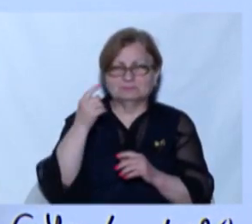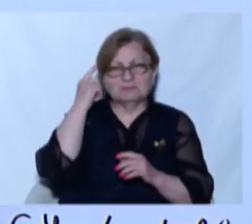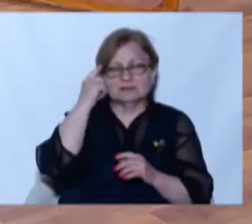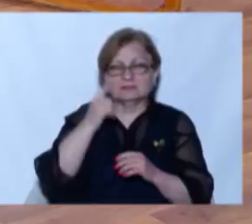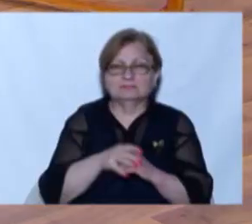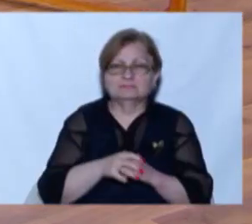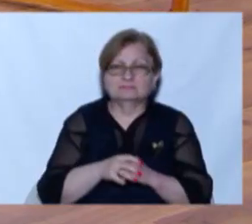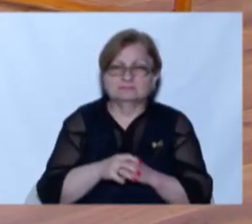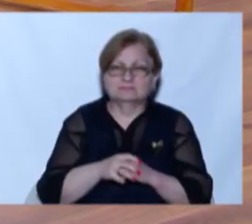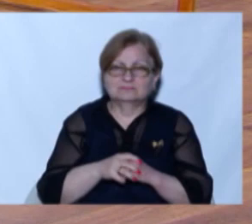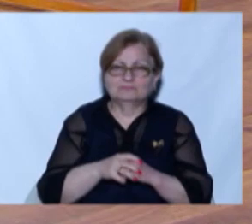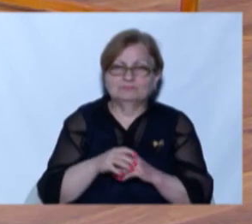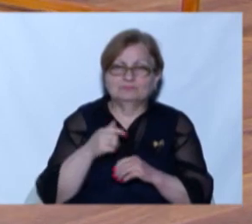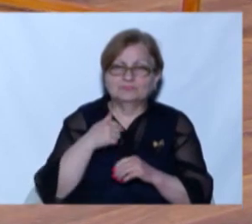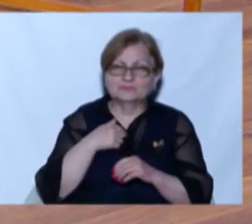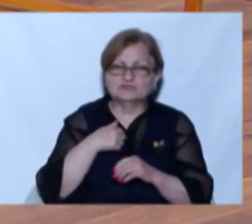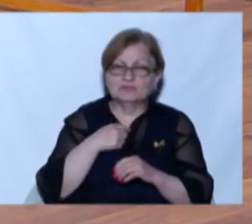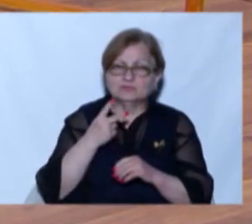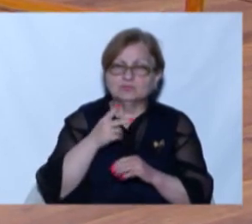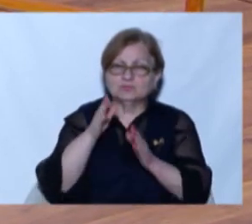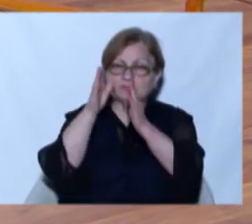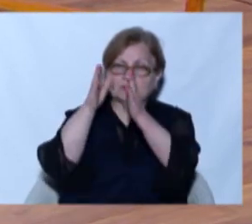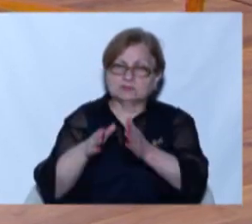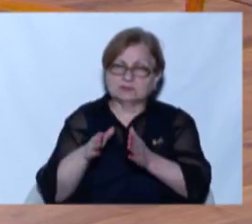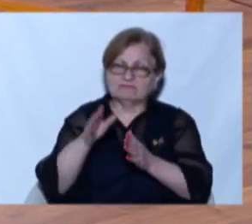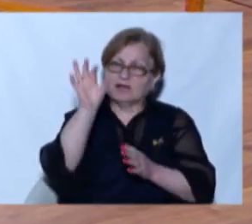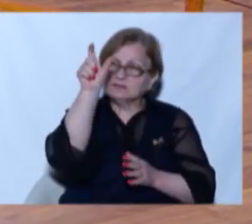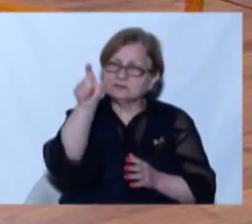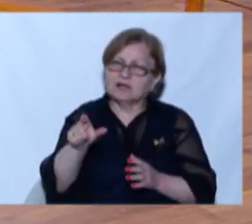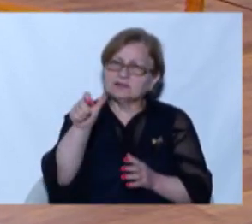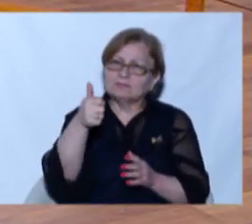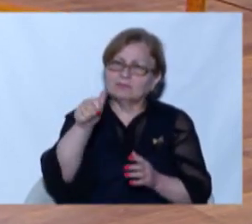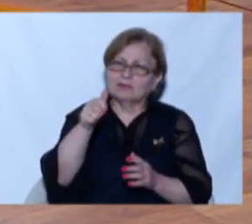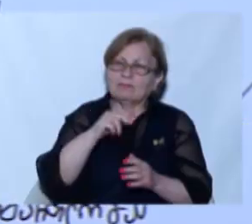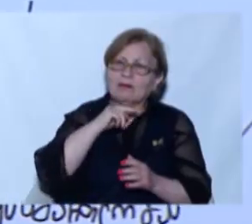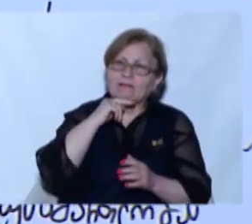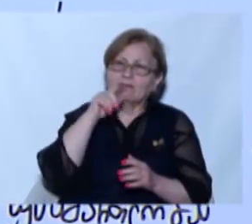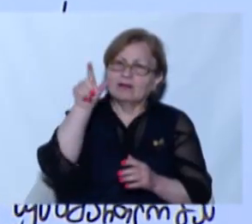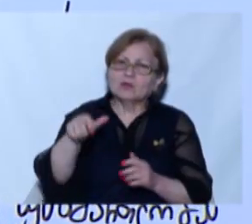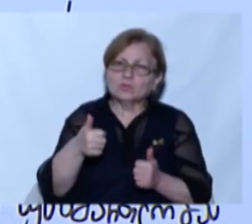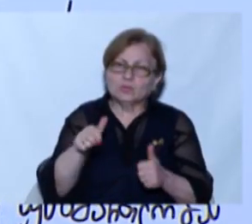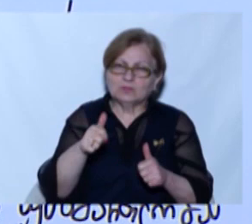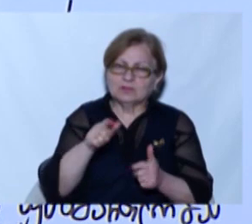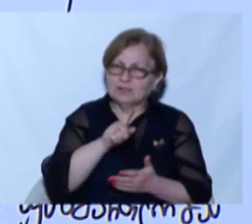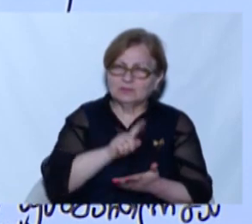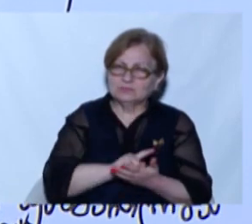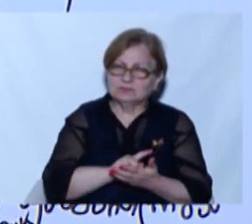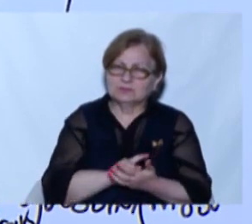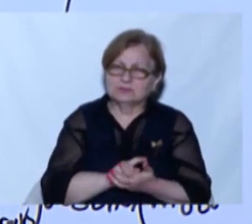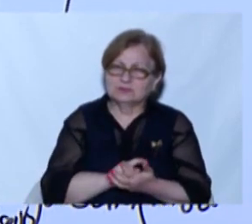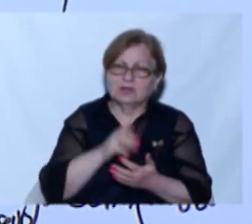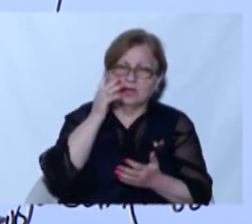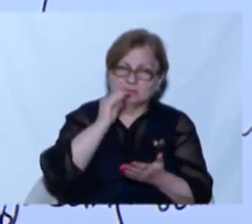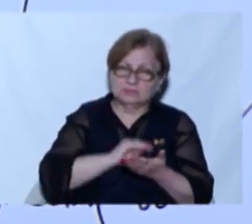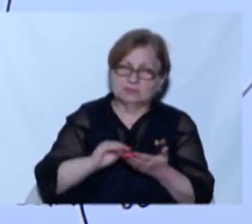ფიქრებიც. იმისთვის, რომ ჩვენ დავახასიათოთ პერსონაჟი, მივაქციოთ ყურადღება, რომ აუცილებლად, როცა